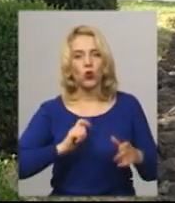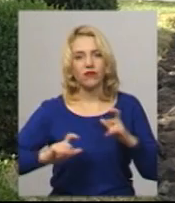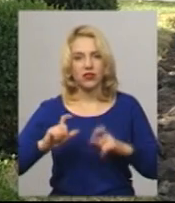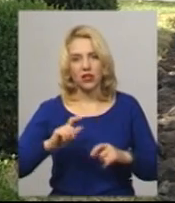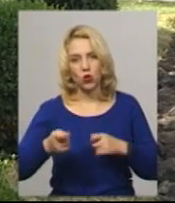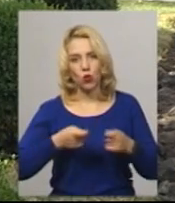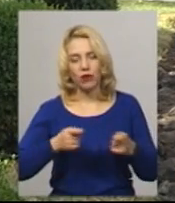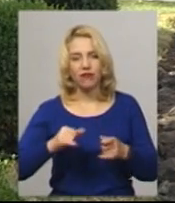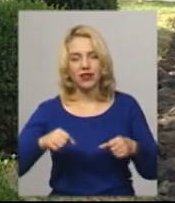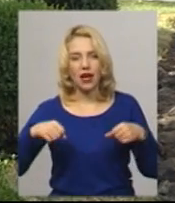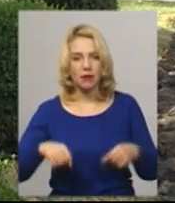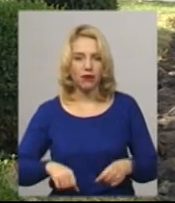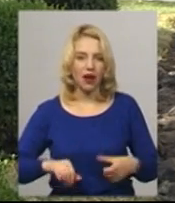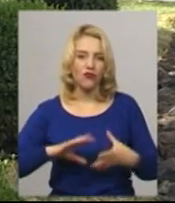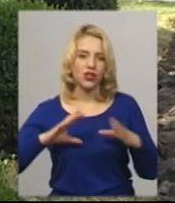права і